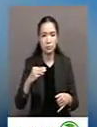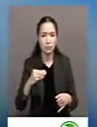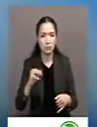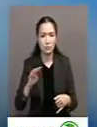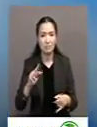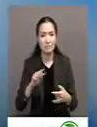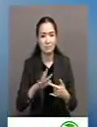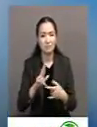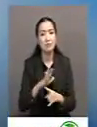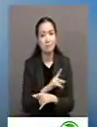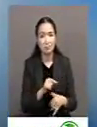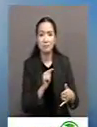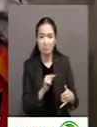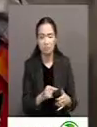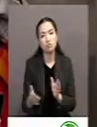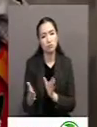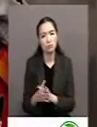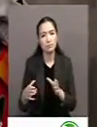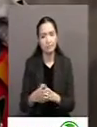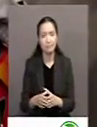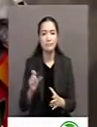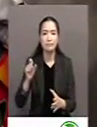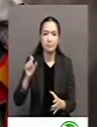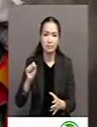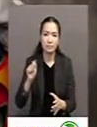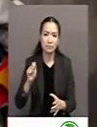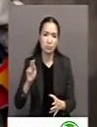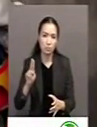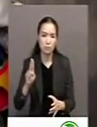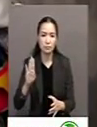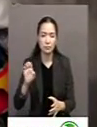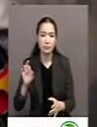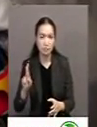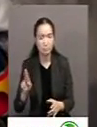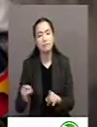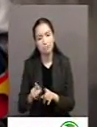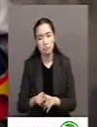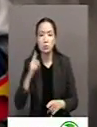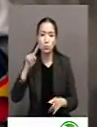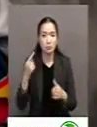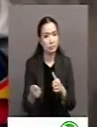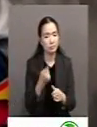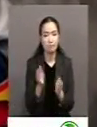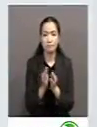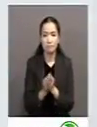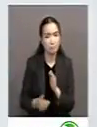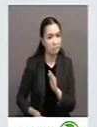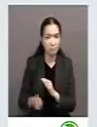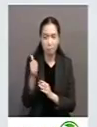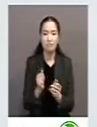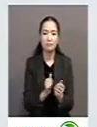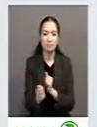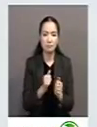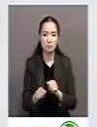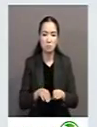เวสโตรคนนี้ก็เคยอยู่กับทีมซาวเบอร์มาก่อนเหมือนกันแล้วกำลังจะเป็นผู้หญิงคนแรกที่สามารถทำคะแนนได้ในการแ